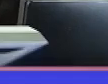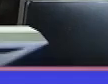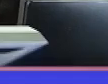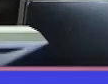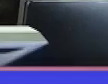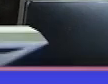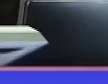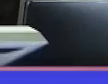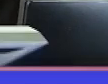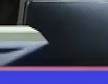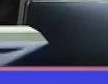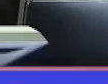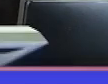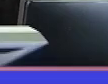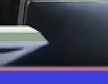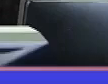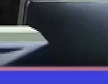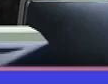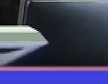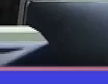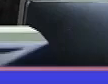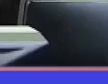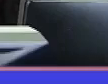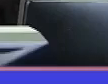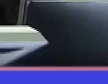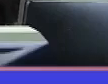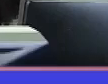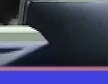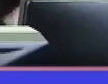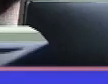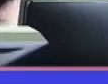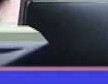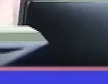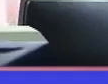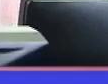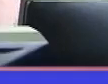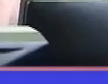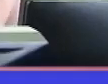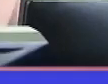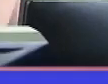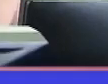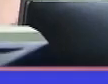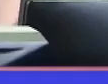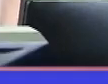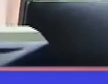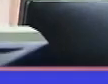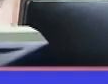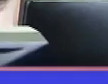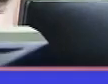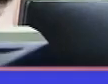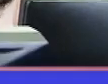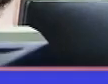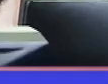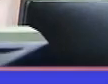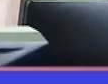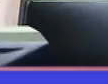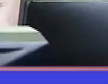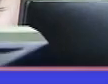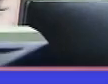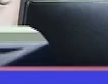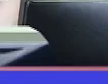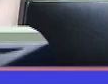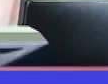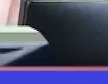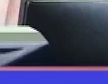แบตเตอรี่ไฟฟ้าใช่ว่ามันมีราาค่อนข้างสูงเป็นแสนลูกลูกเป็นแสนกำลังพูดใช่ใช่มั้ยฮะคนก็เลยยังไม่กล้าใช้สักเท่า